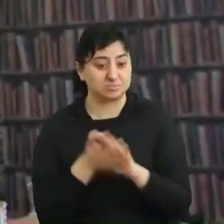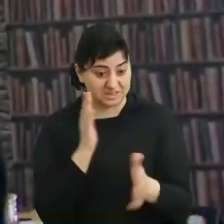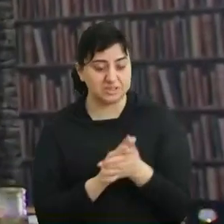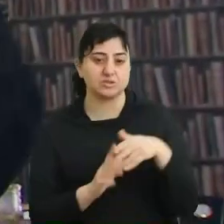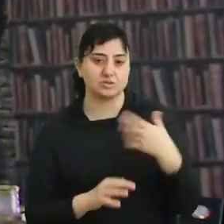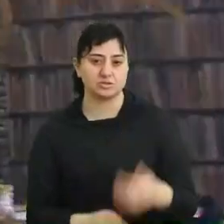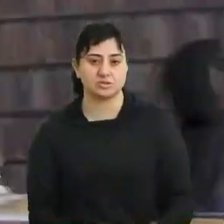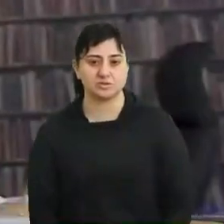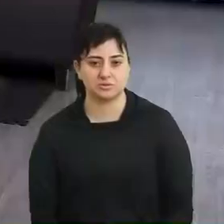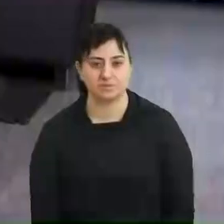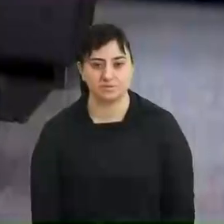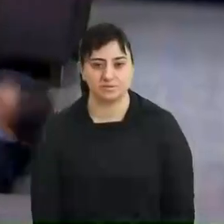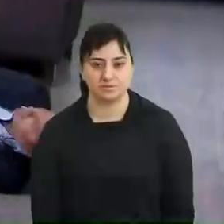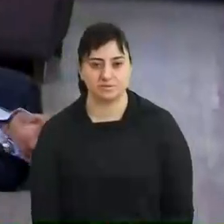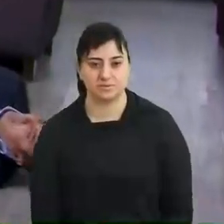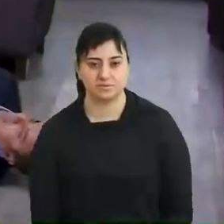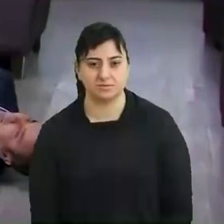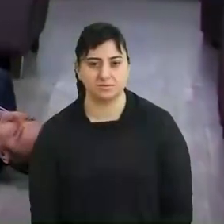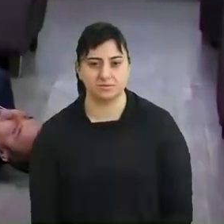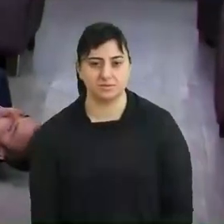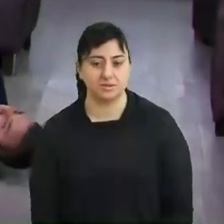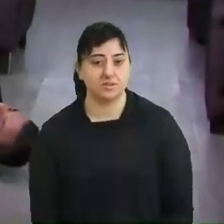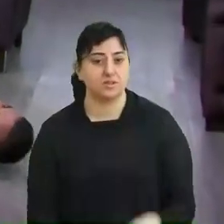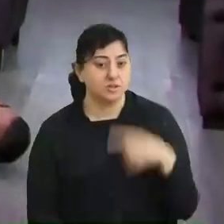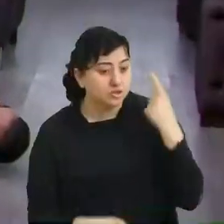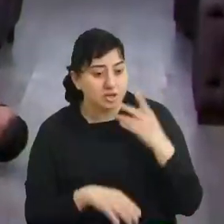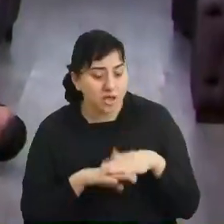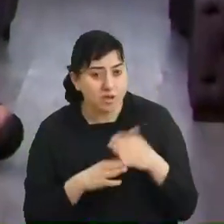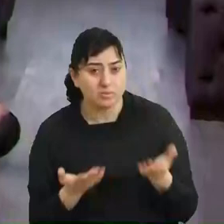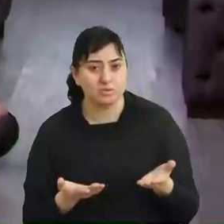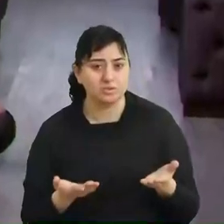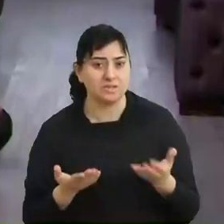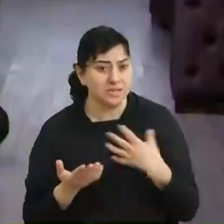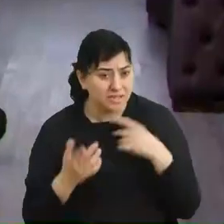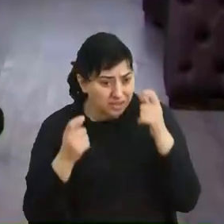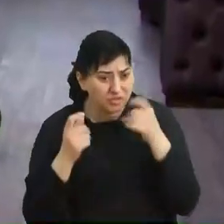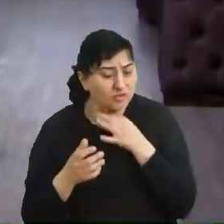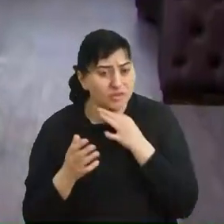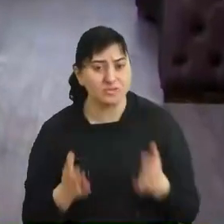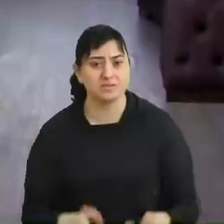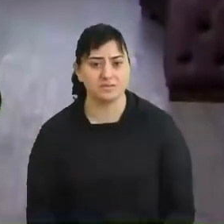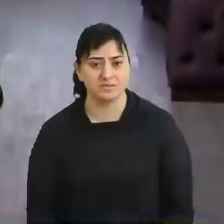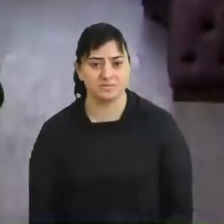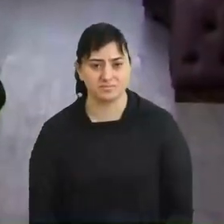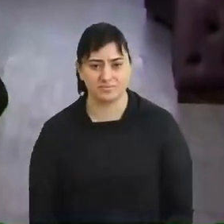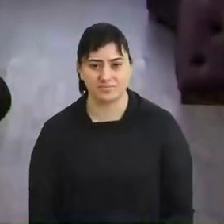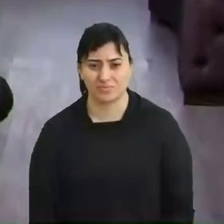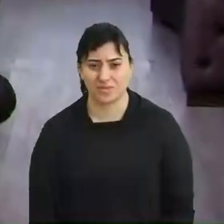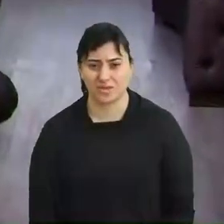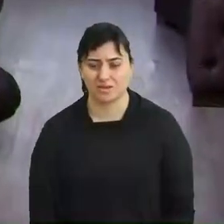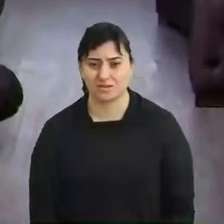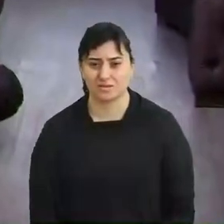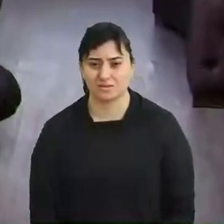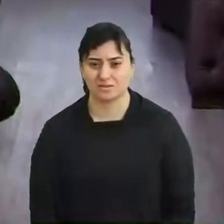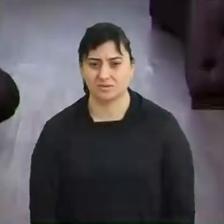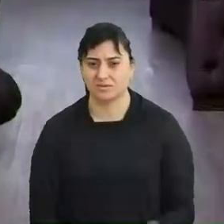hallettikten sonra. Bir tekme daha. Sarp sırt üstü yere yığıldı. Ne yapıyorsunuz siz? Kendinize gelin Allah aşkına. Ne demek ne